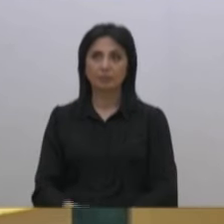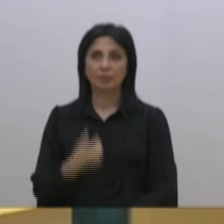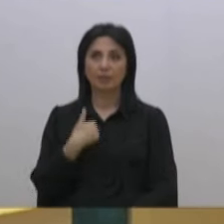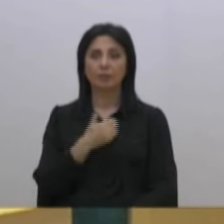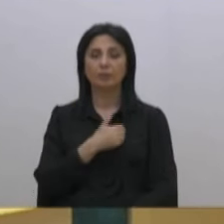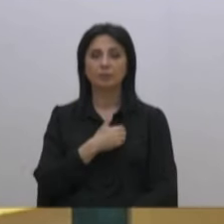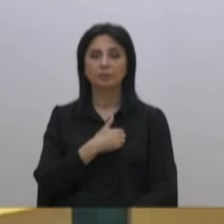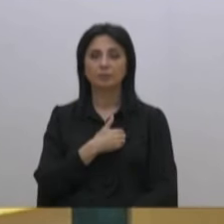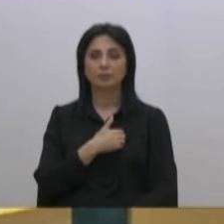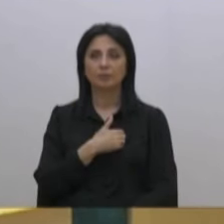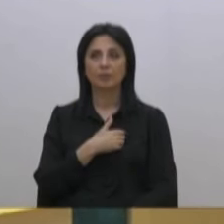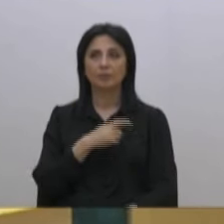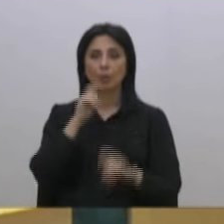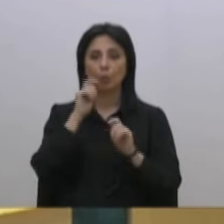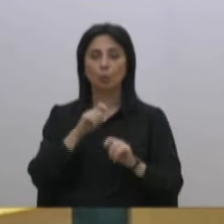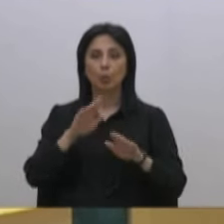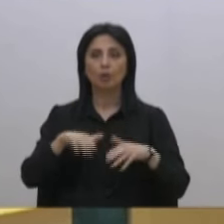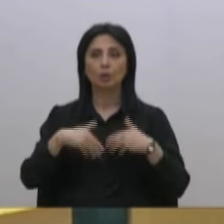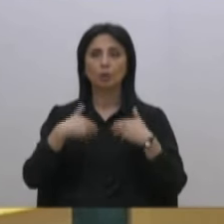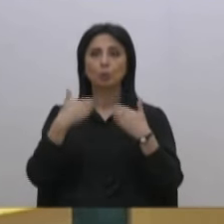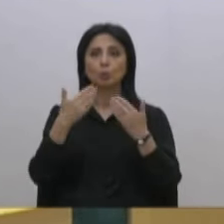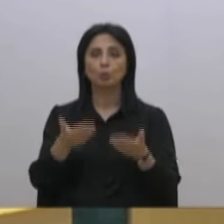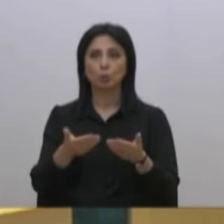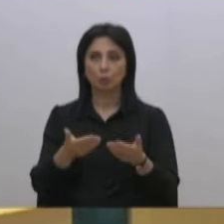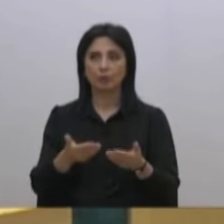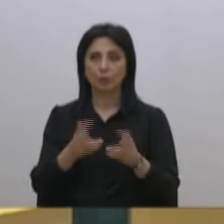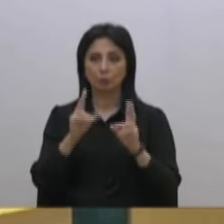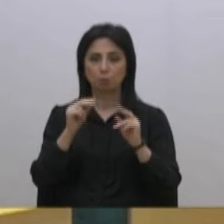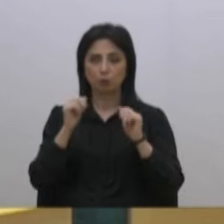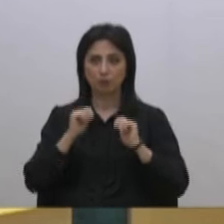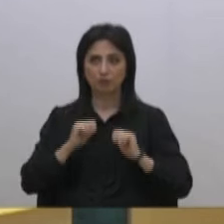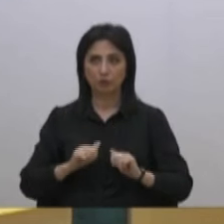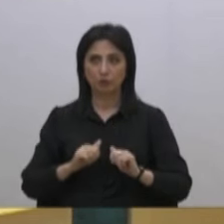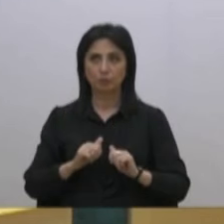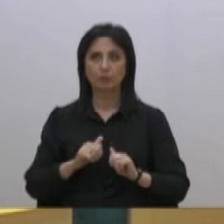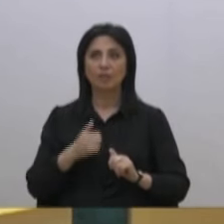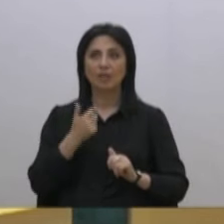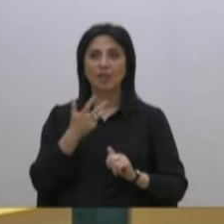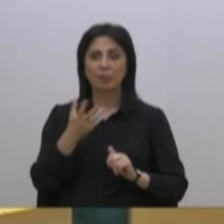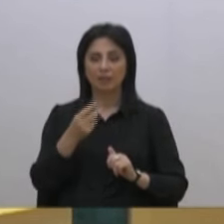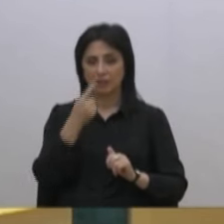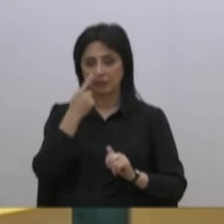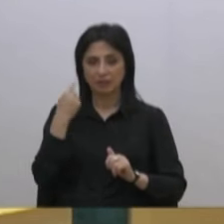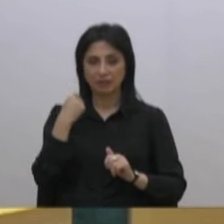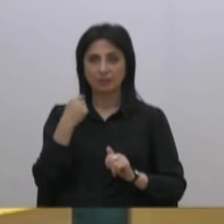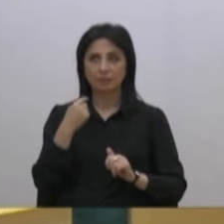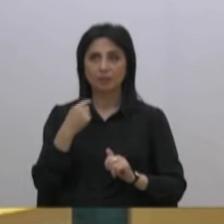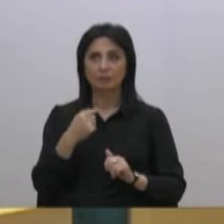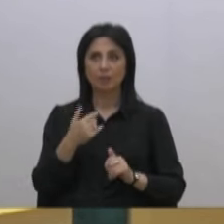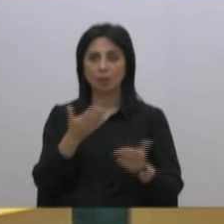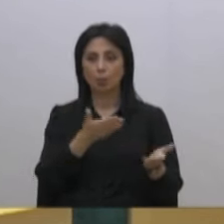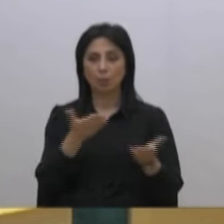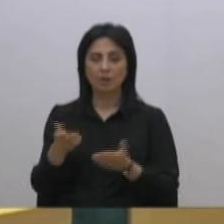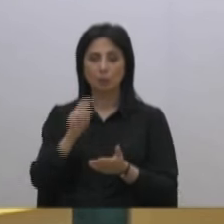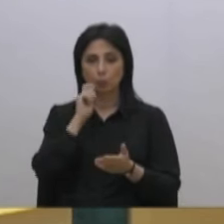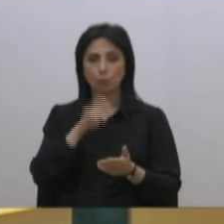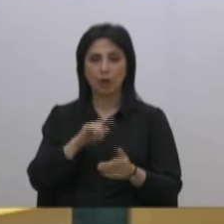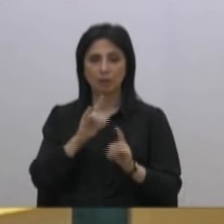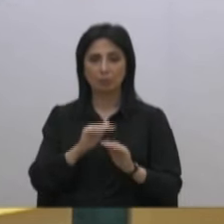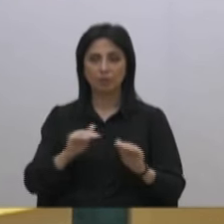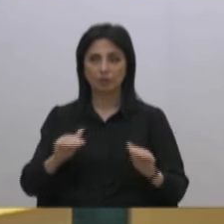მინდა უკრაინას უსურო მშვიდობა. ჩვენ რამდენიმე დღის წინ უმასპინძლეთ უკრაინელ